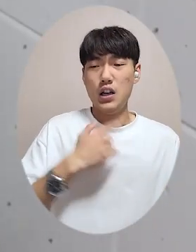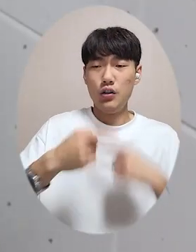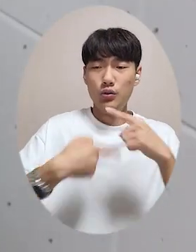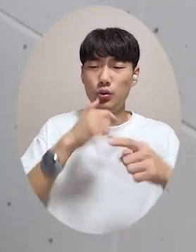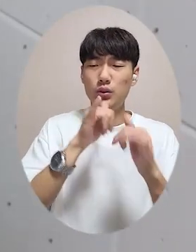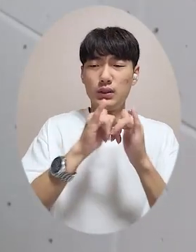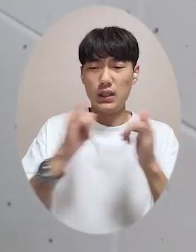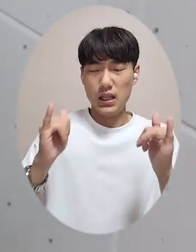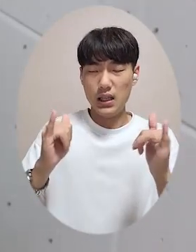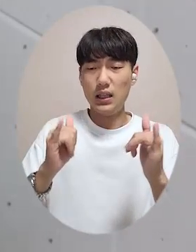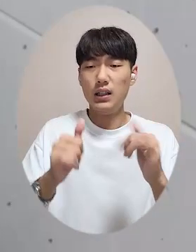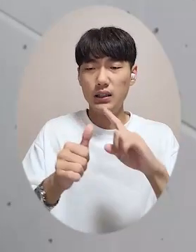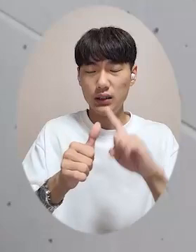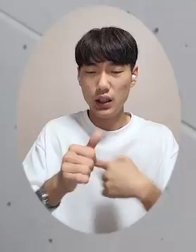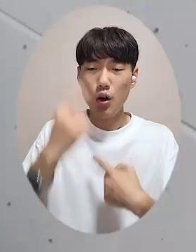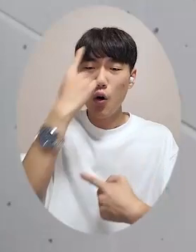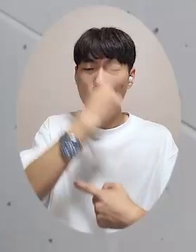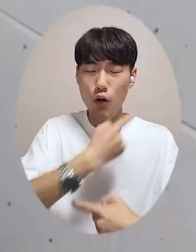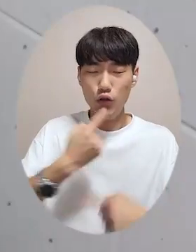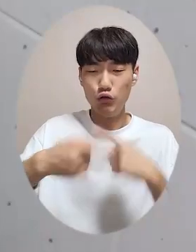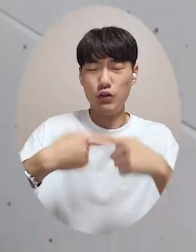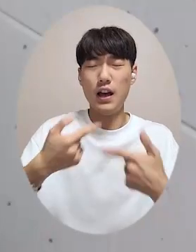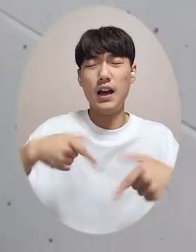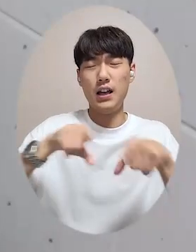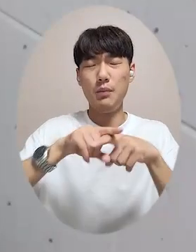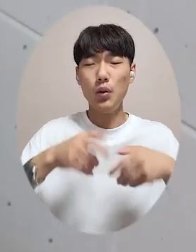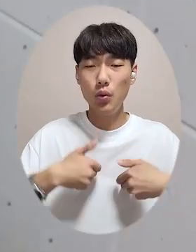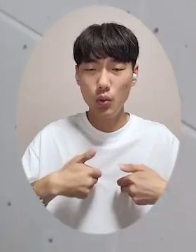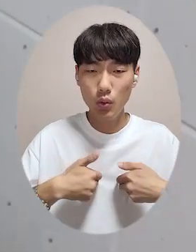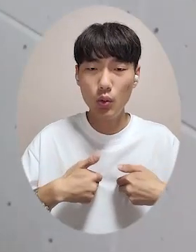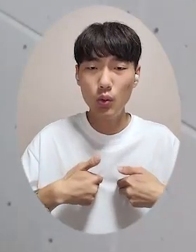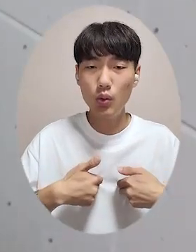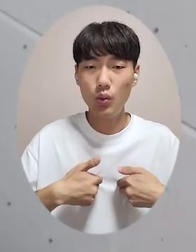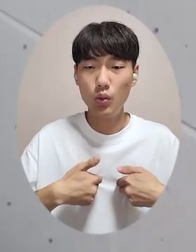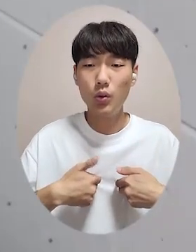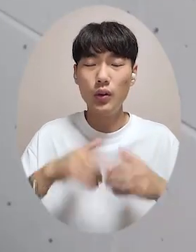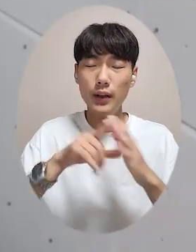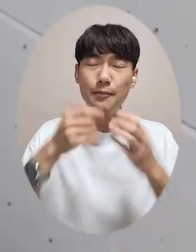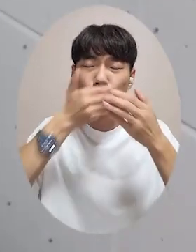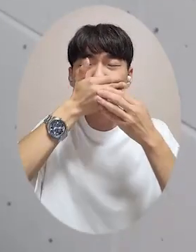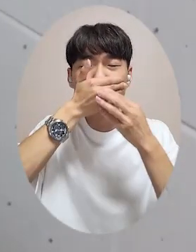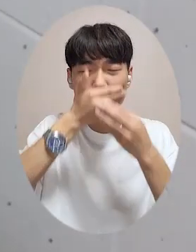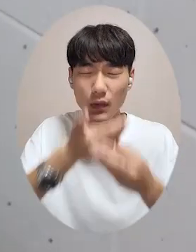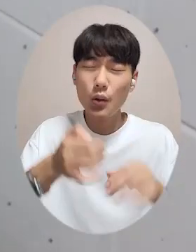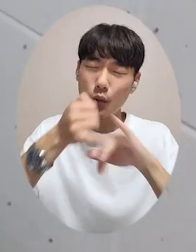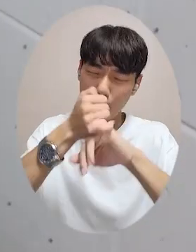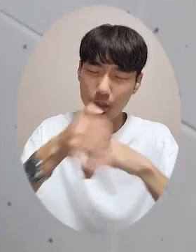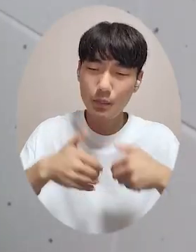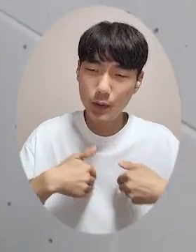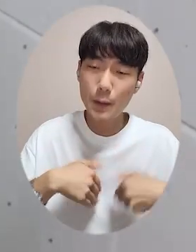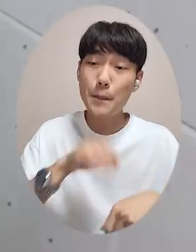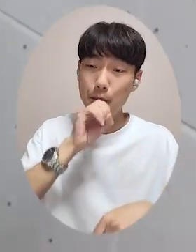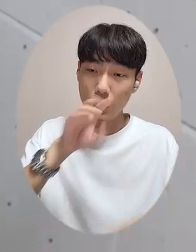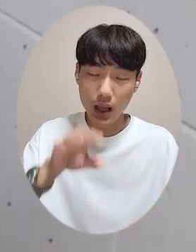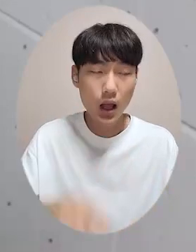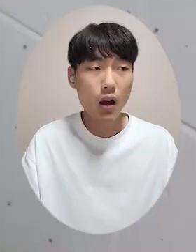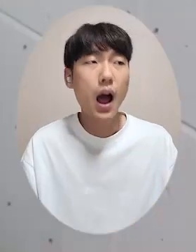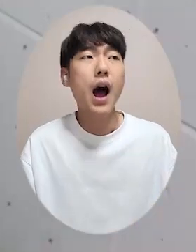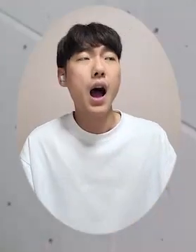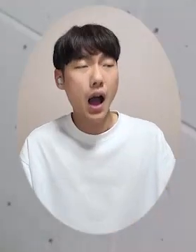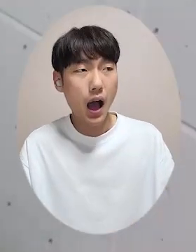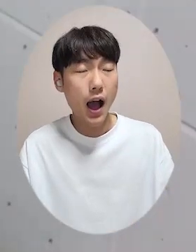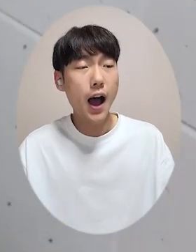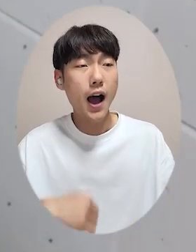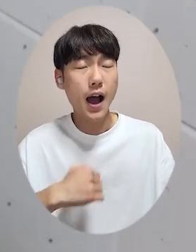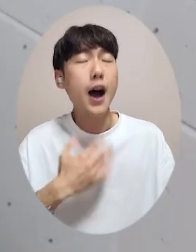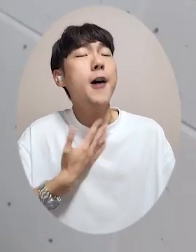수어 통역사가 이제 표정도 이제 전달이 되어야 되기 때문에 마스크를 벗고 수어 통역을 해야 됩니다. 라고 말을 하면,